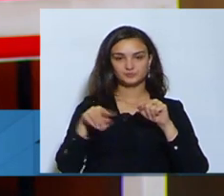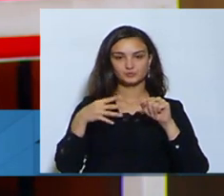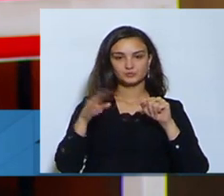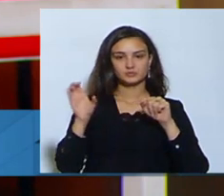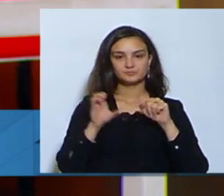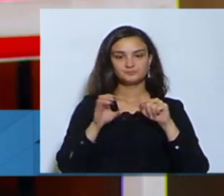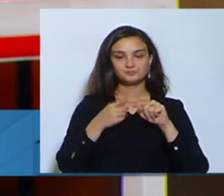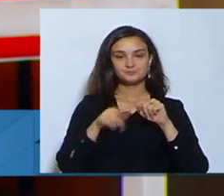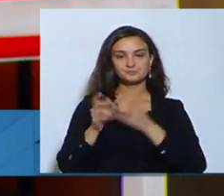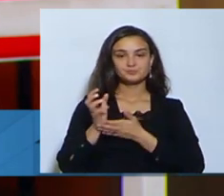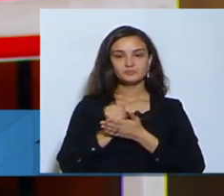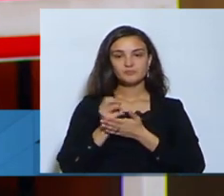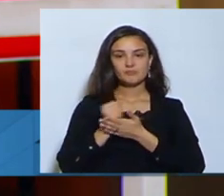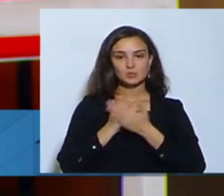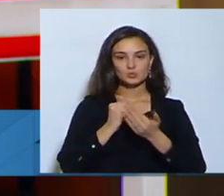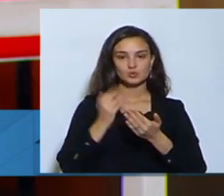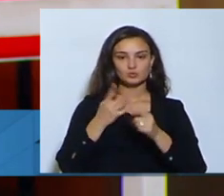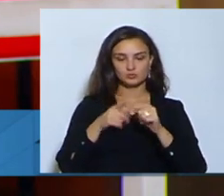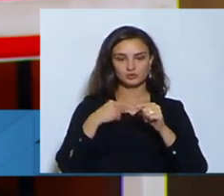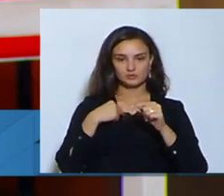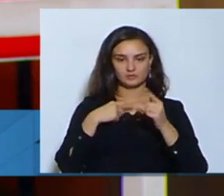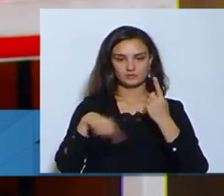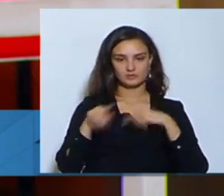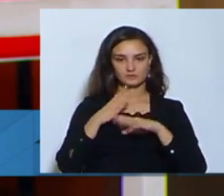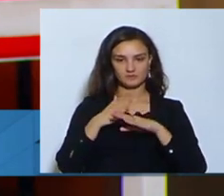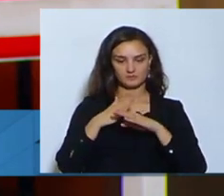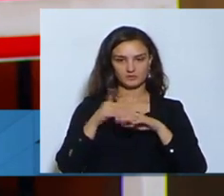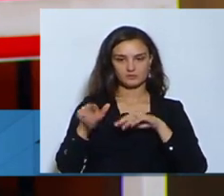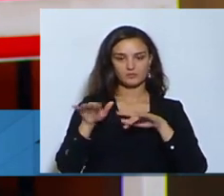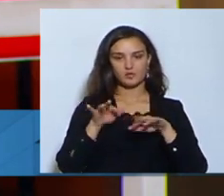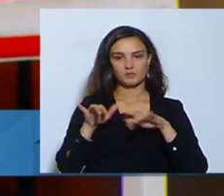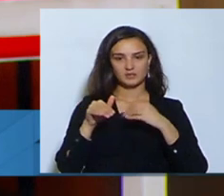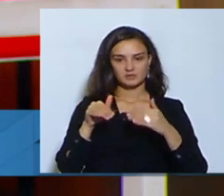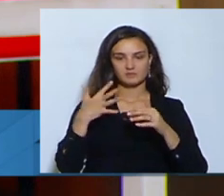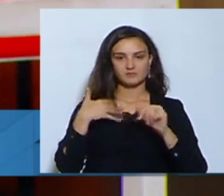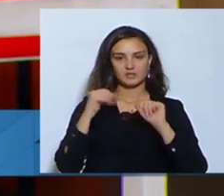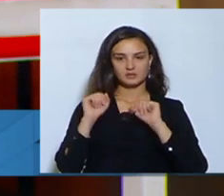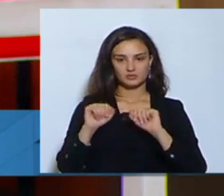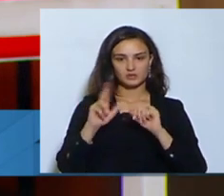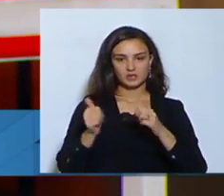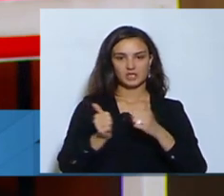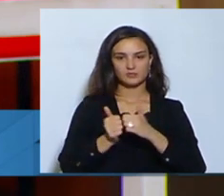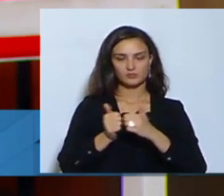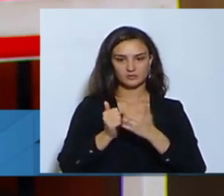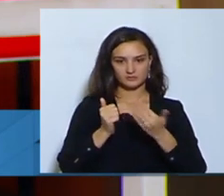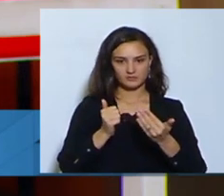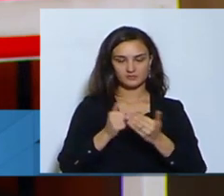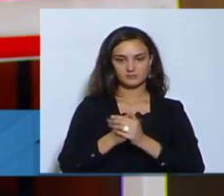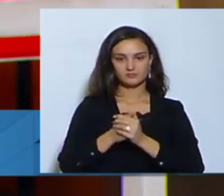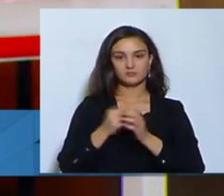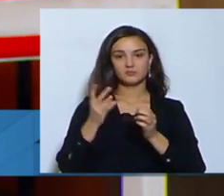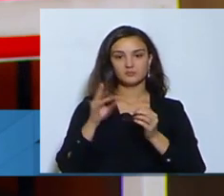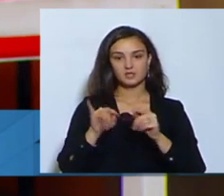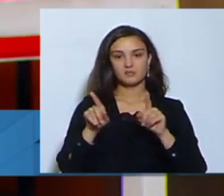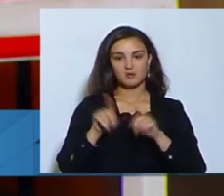40 წამი იმ რესურსისა, რომელიც ყოველ ჩვენგანს აქვს მოქმედებისათვის, მხარდაჭერის და თანადგომის გამოხატვისათვის.